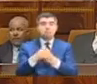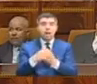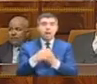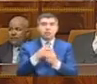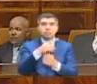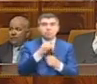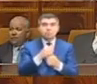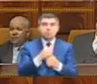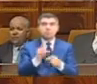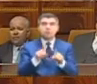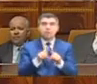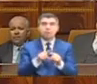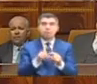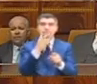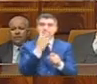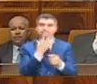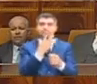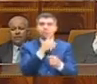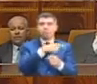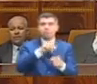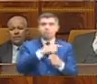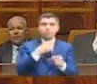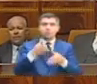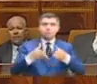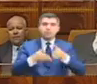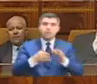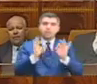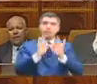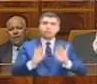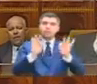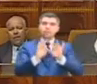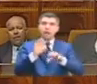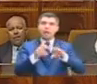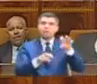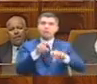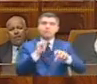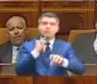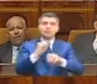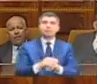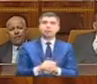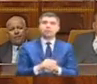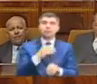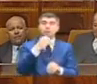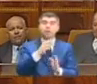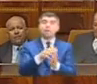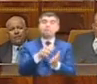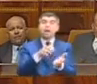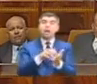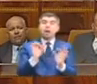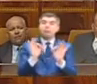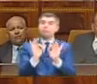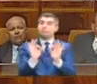مهمشة بسبب غياب هذه البنية التحتية. كذلك القطب الفلاحي مذاغ